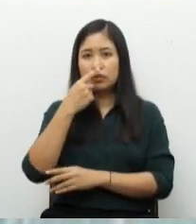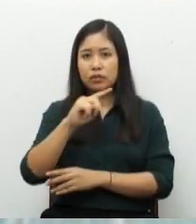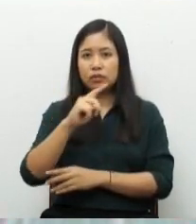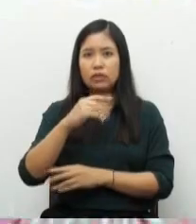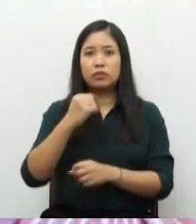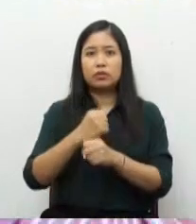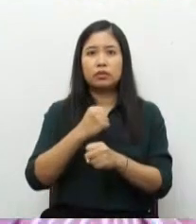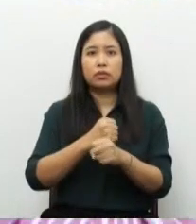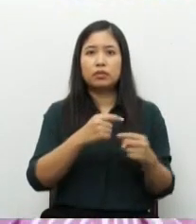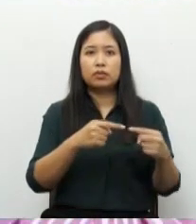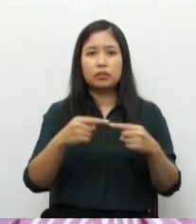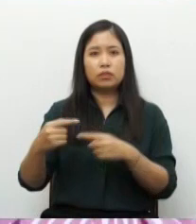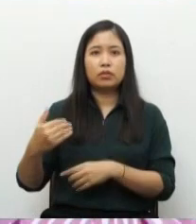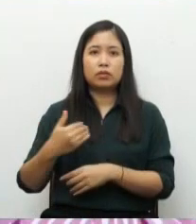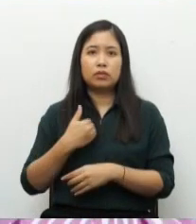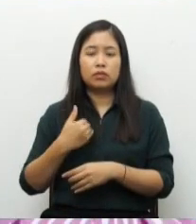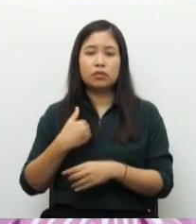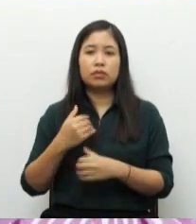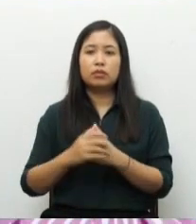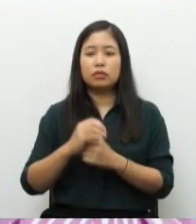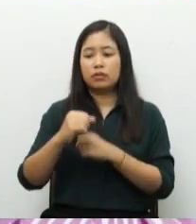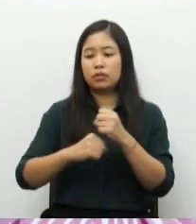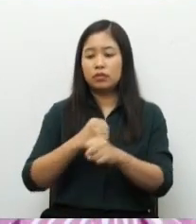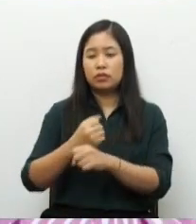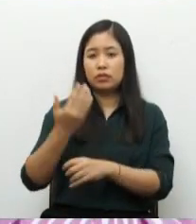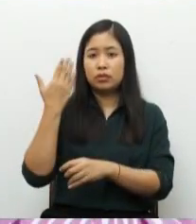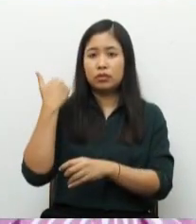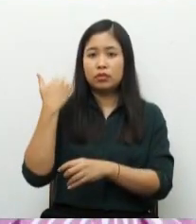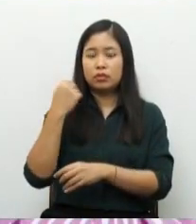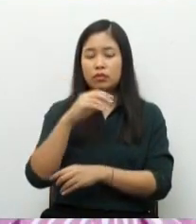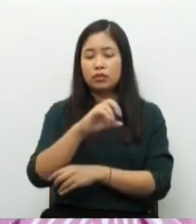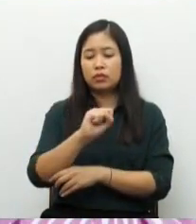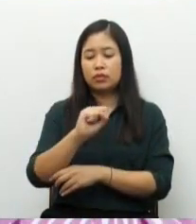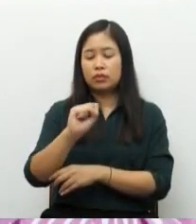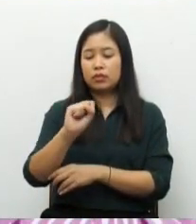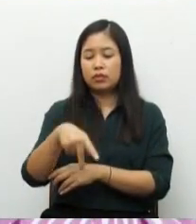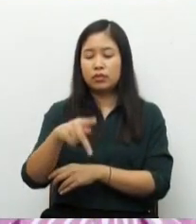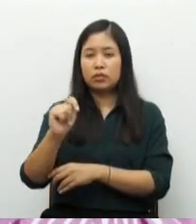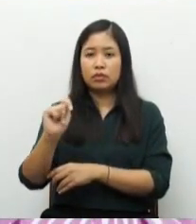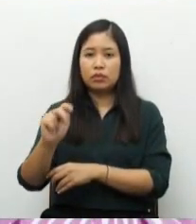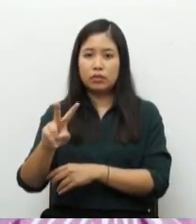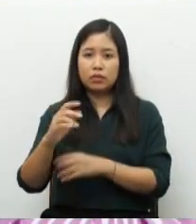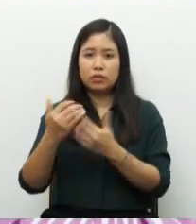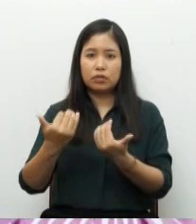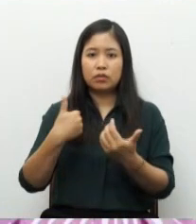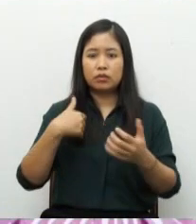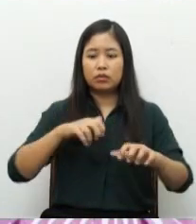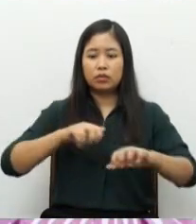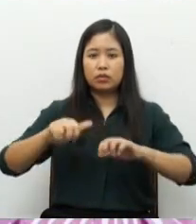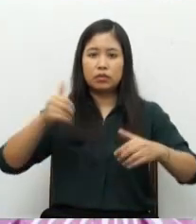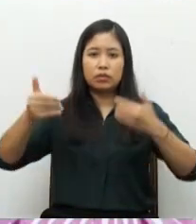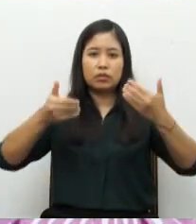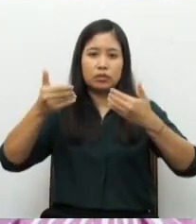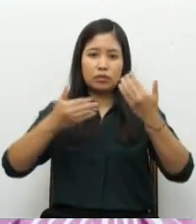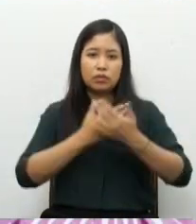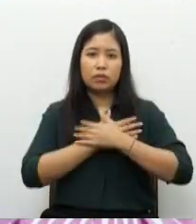นื่องค่ะ ครับในปีที่ผ่านมานะครับสำนักงานคณะกรรมการการศึกษาขั้นพื้นฐานนะครับได้จัดกิจกรรมโครงการรักภาษาไทยเนื่องในสั